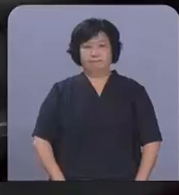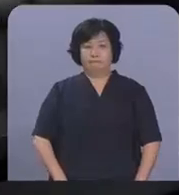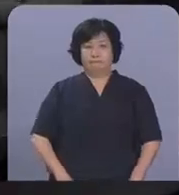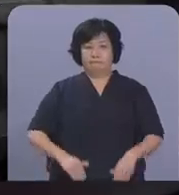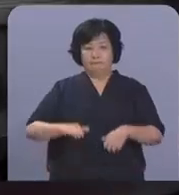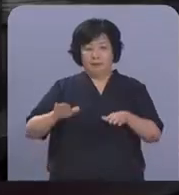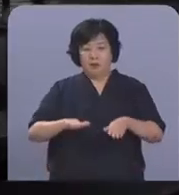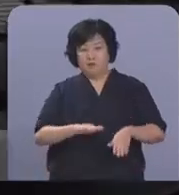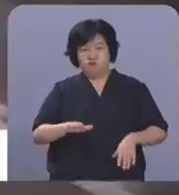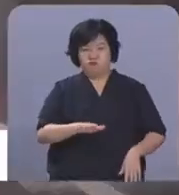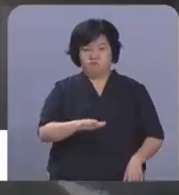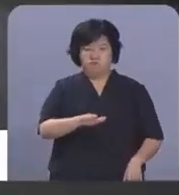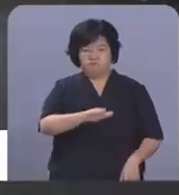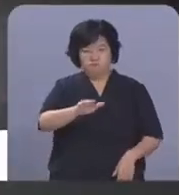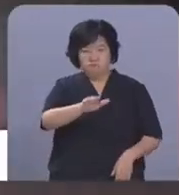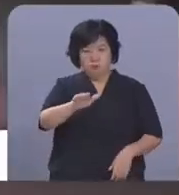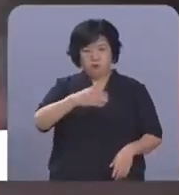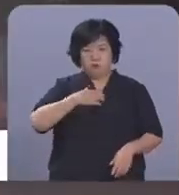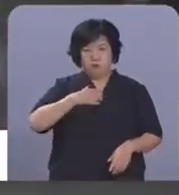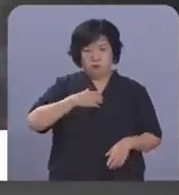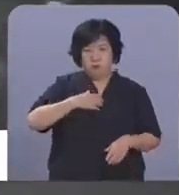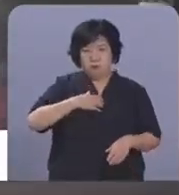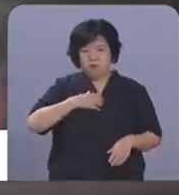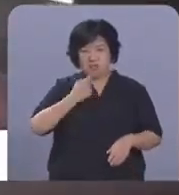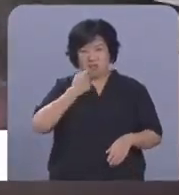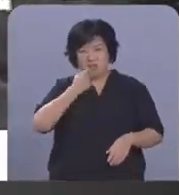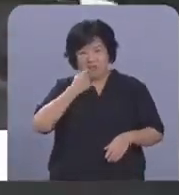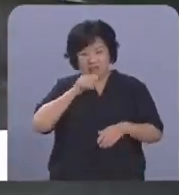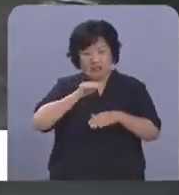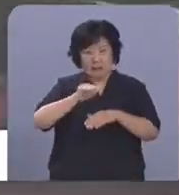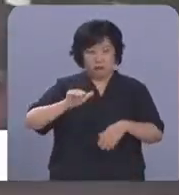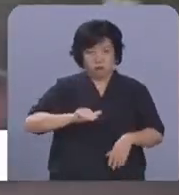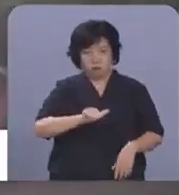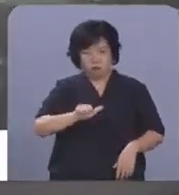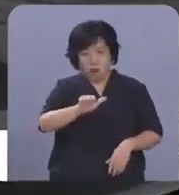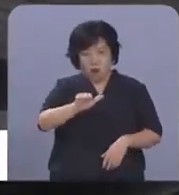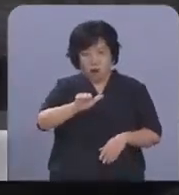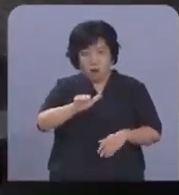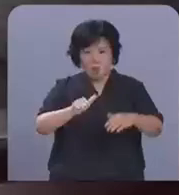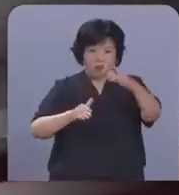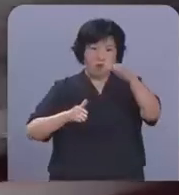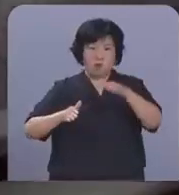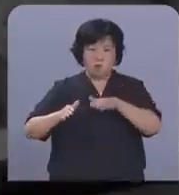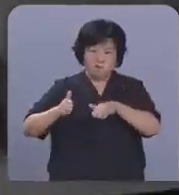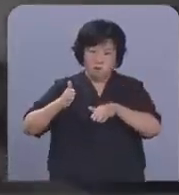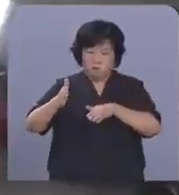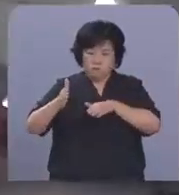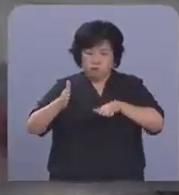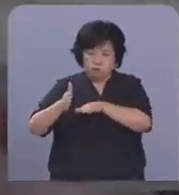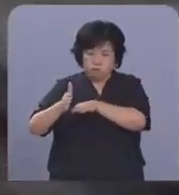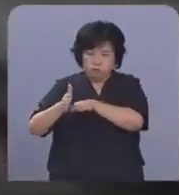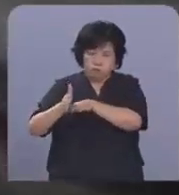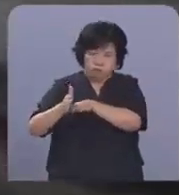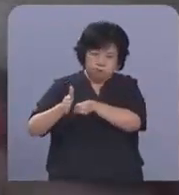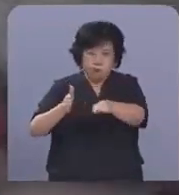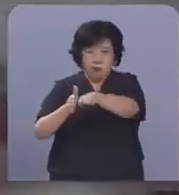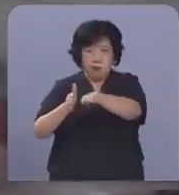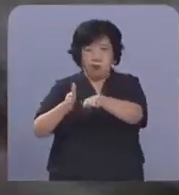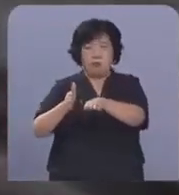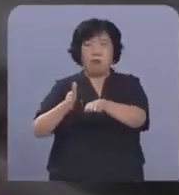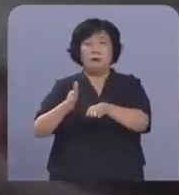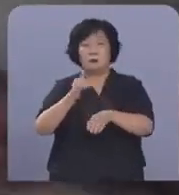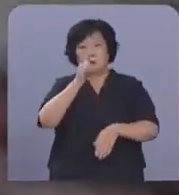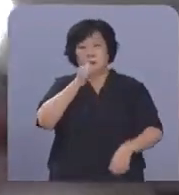차선을 이리저리 넘나들며 위험하게 달리는 흰색 승용차. 터널 벽면에 부딪히기 직전 아슬아슬하게